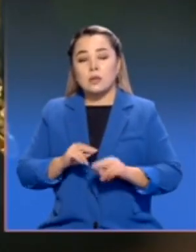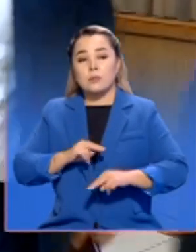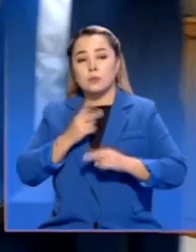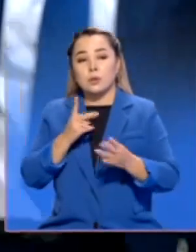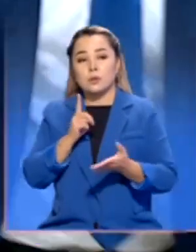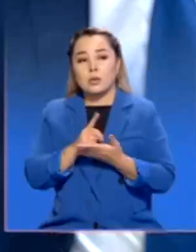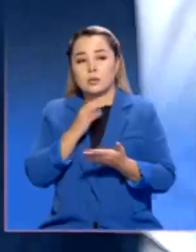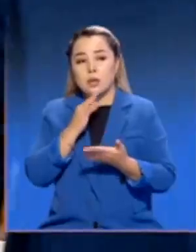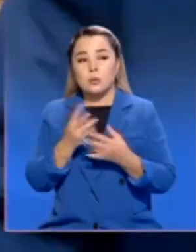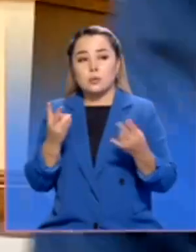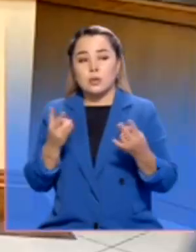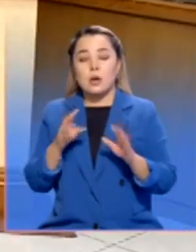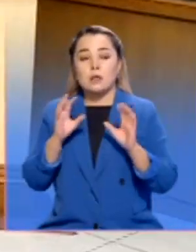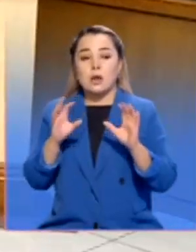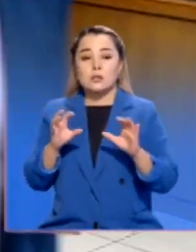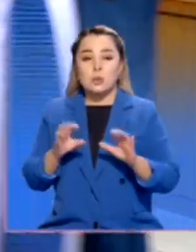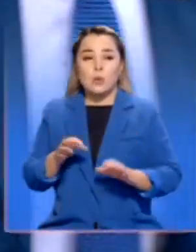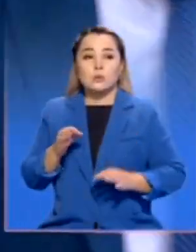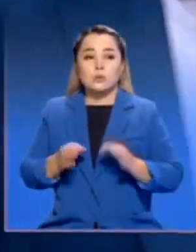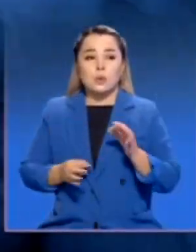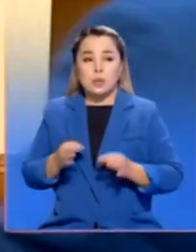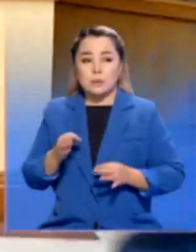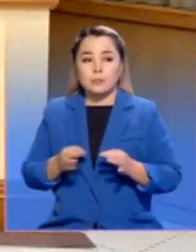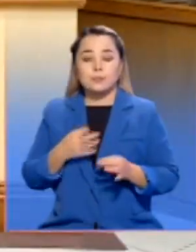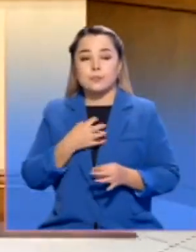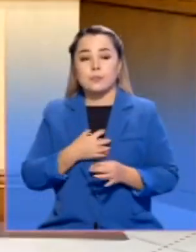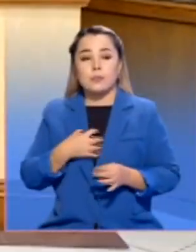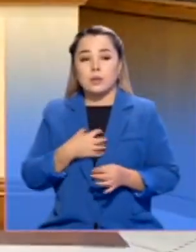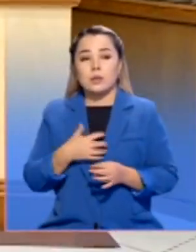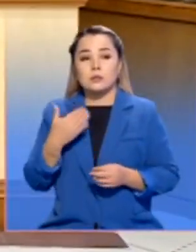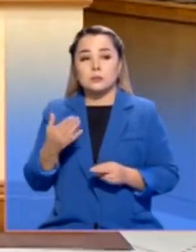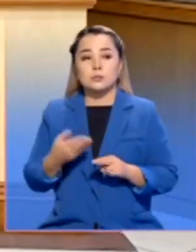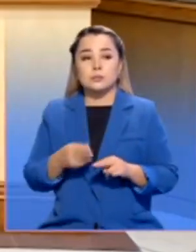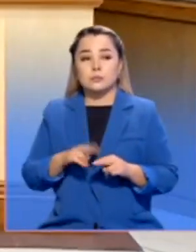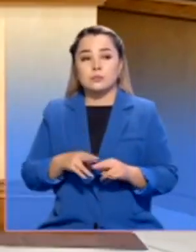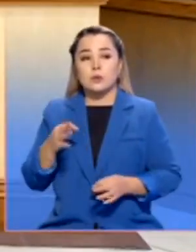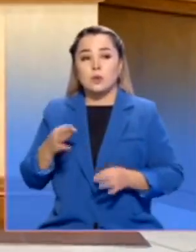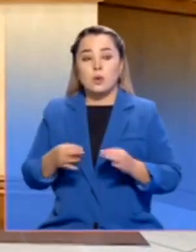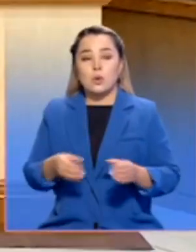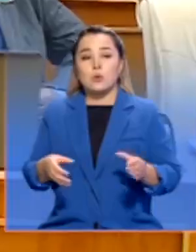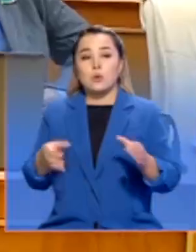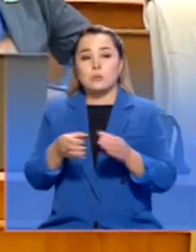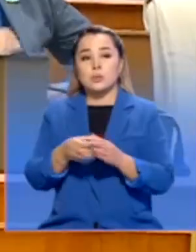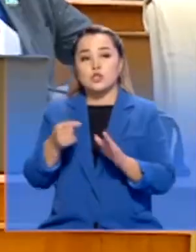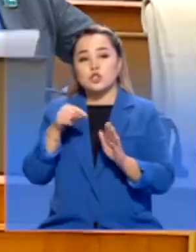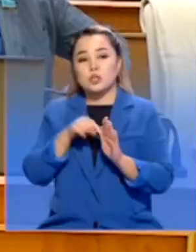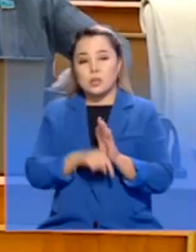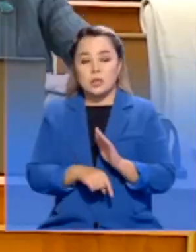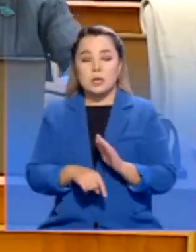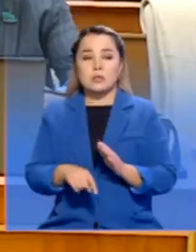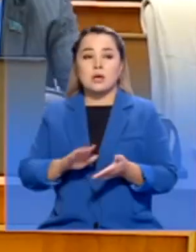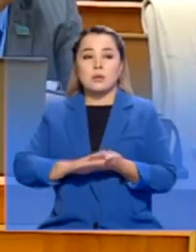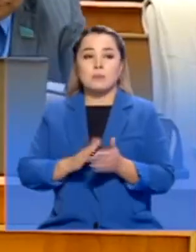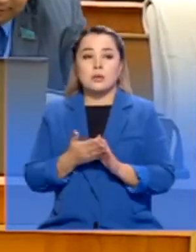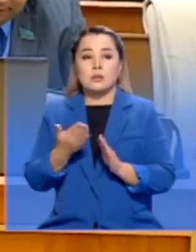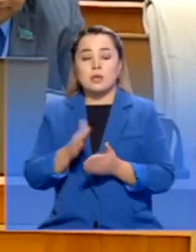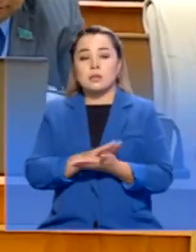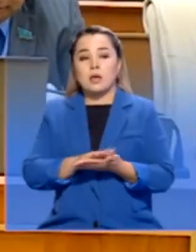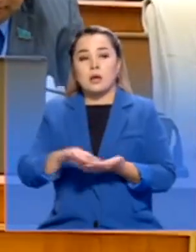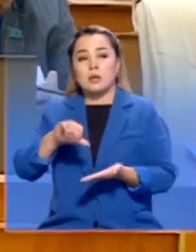керек. Конституциялық сотқа ең бірінші осы сот корпусының ішінен репутациясы